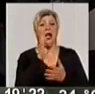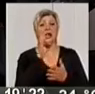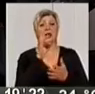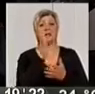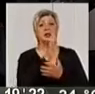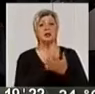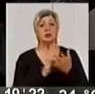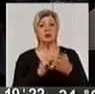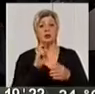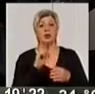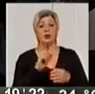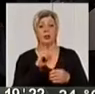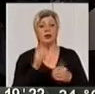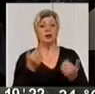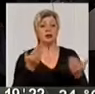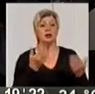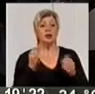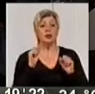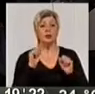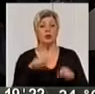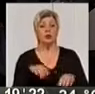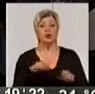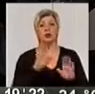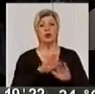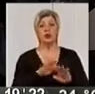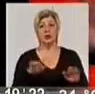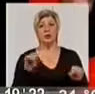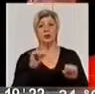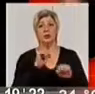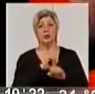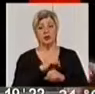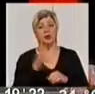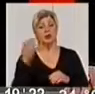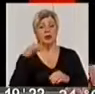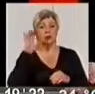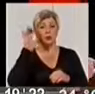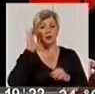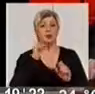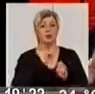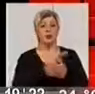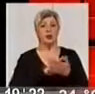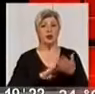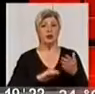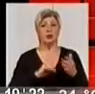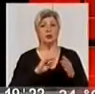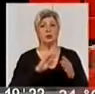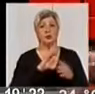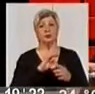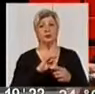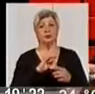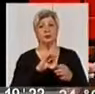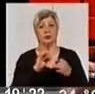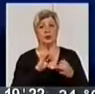можуть відпочити наші діти, ми підготували невеличку інформацію. Давайте послухаємо і далі почнемо нашу розмову. Добре. Будь ласка. Дякую.